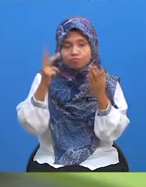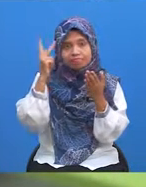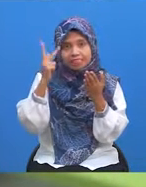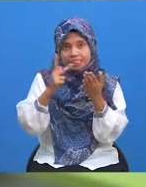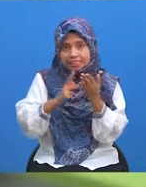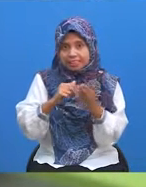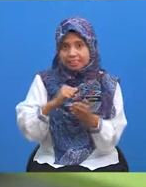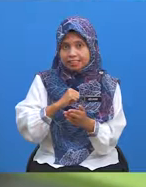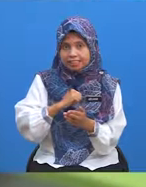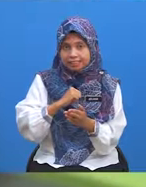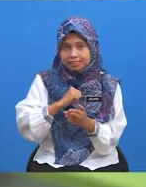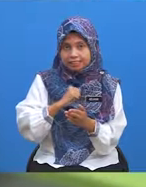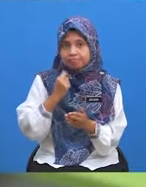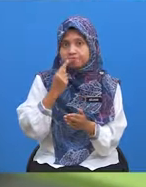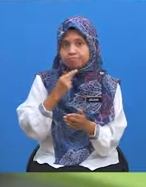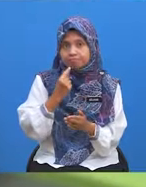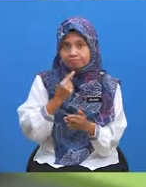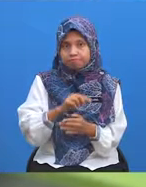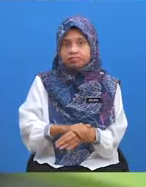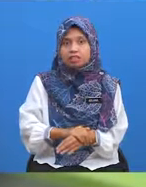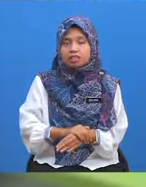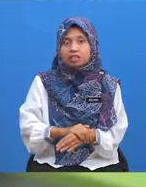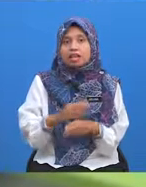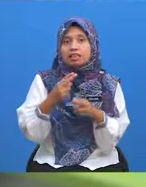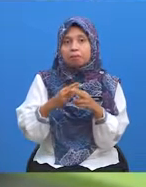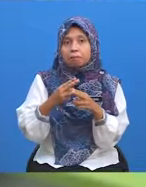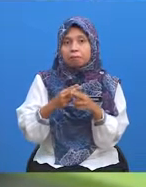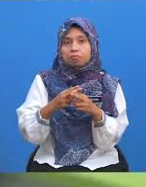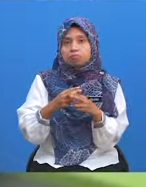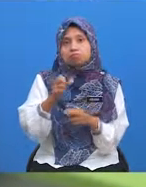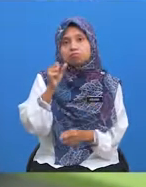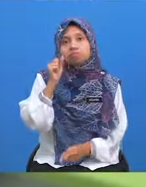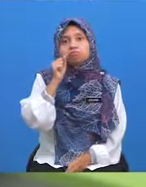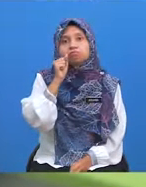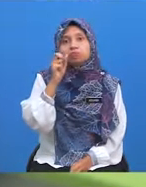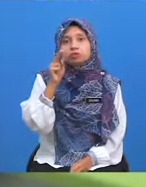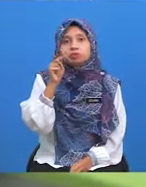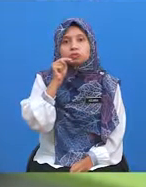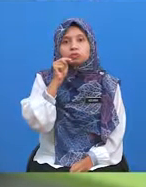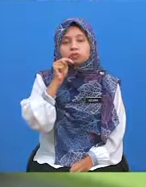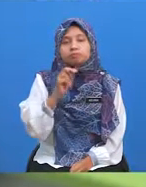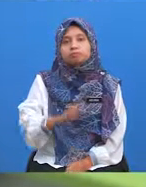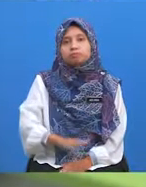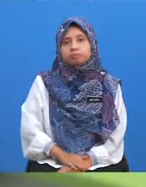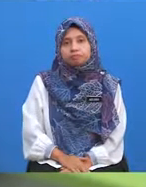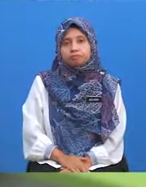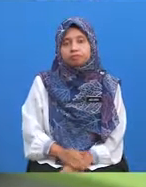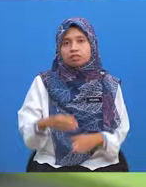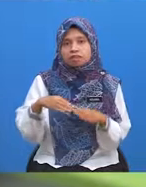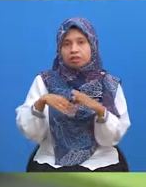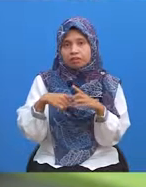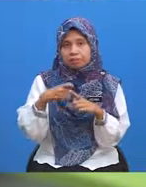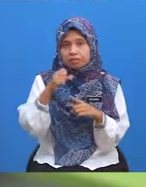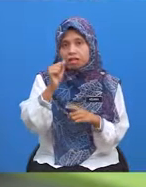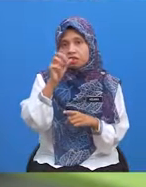dahulu. Cikgu, Siti Nurhafiza binti Muhammad Muza dari SMK Padang Tembak,